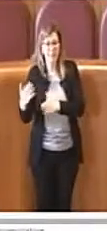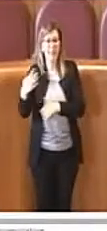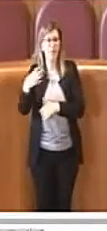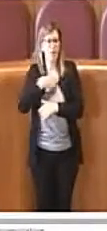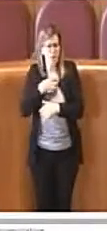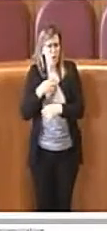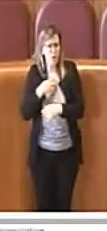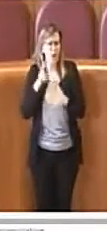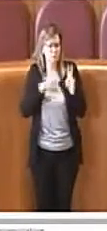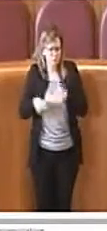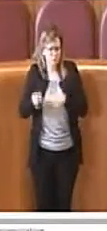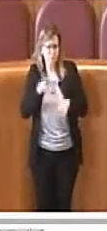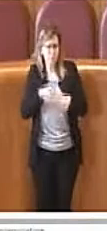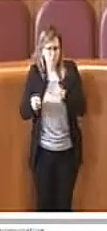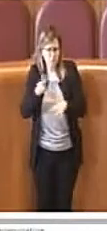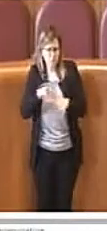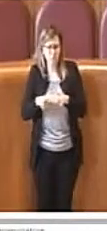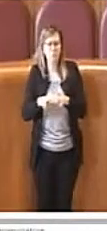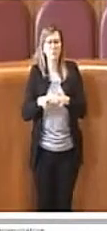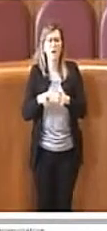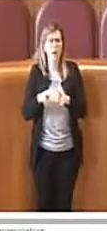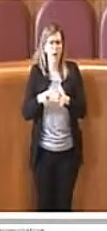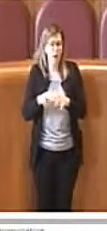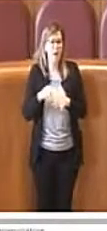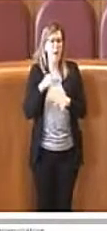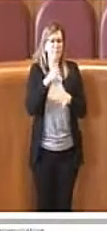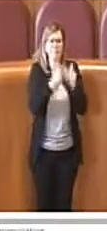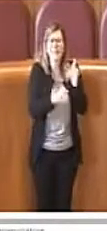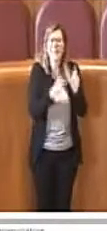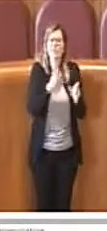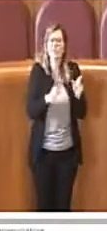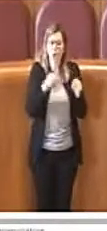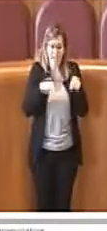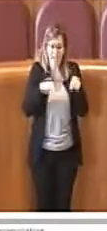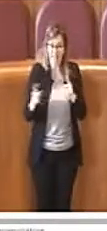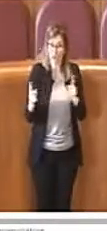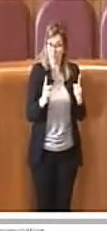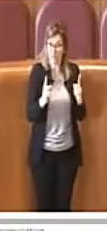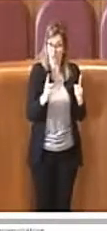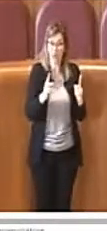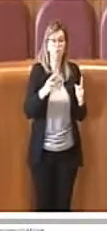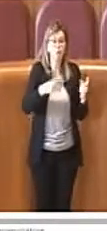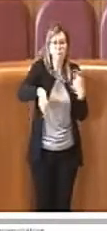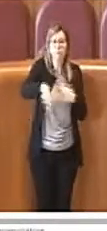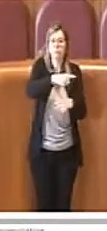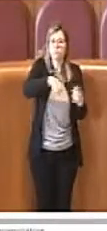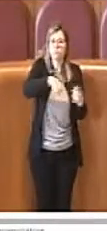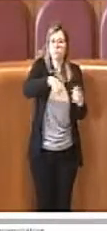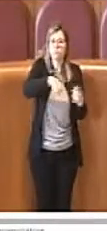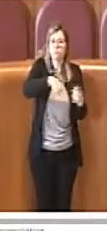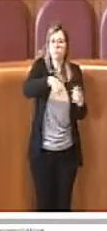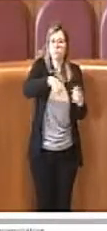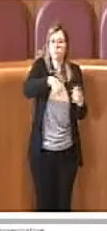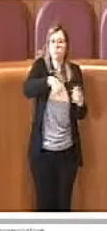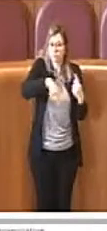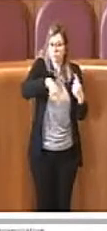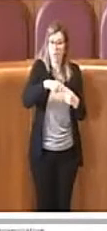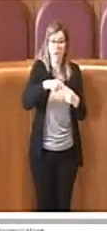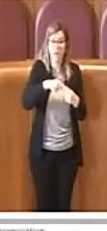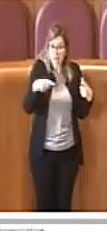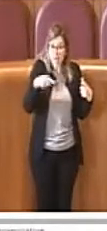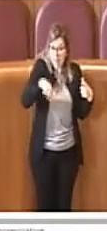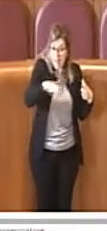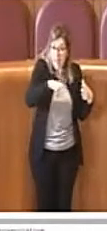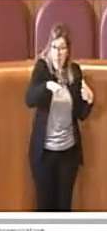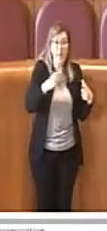l'Assessorato, è emerso che le persone che in questo momento si stanno muovendo nella città e nelle zone dove